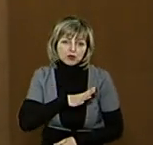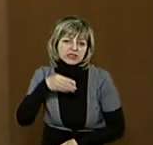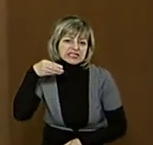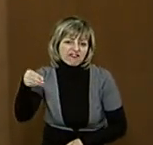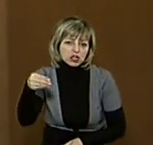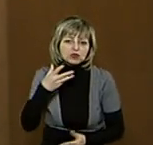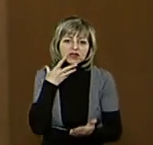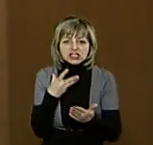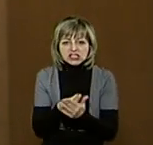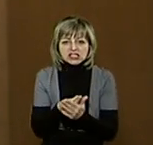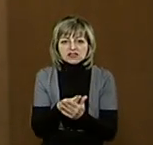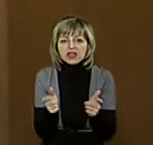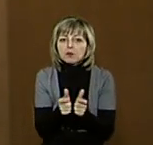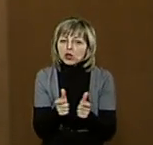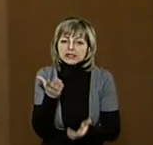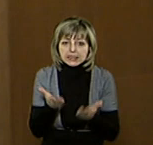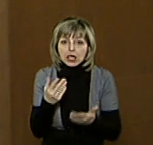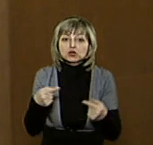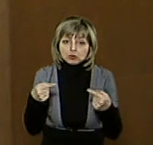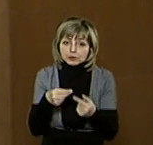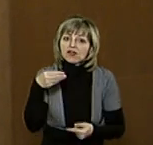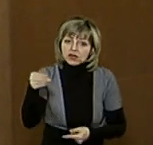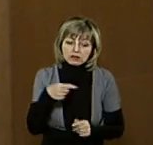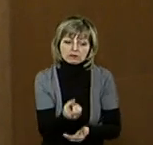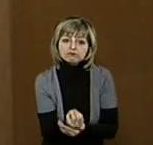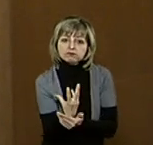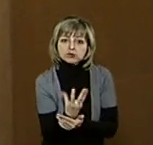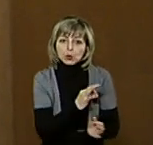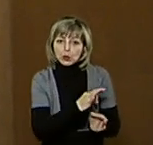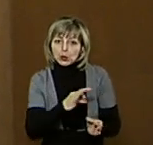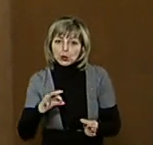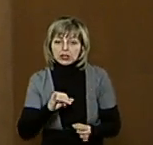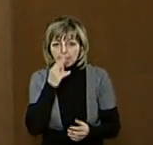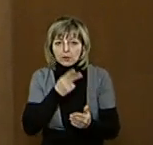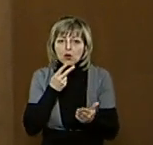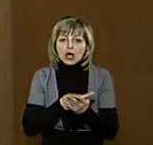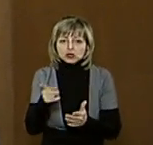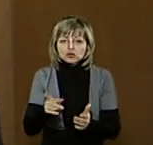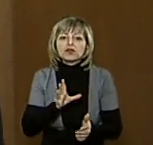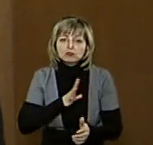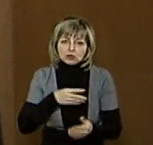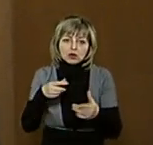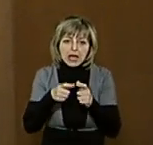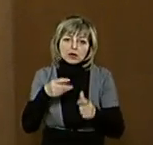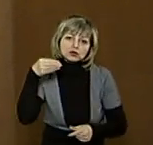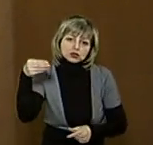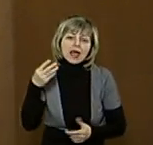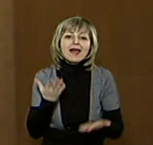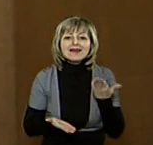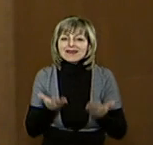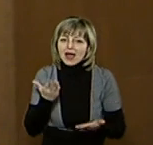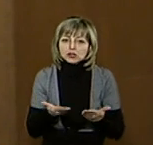завалідував свій проїзд. Якщо завалідував, то там висвітлюються нулі і показано, що він притулив цю карточку. А